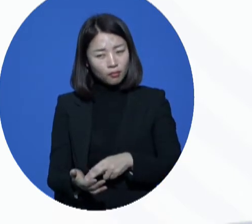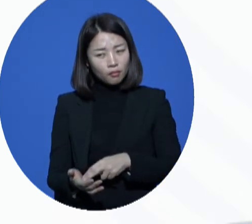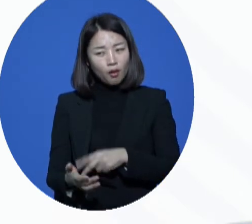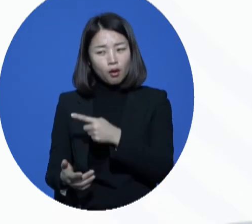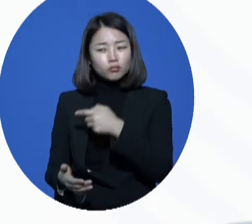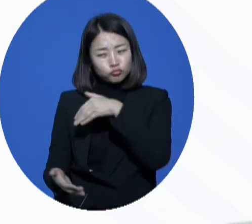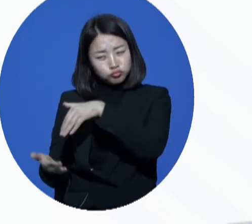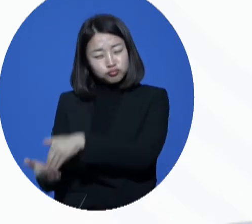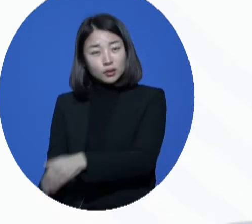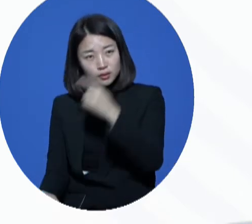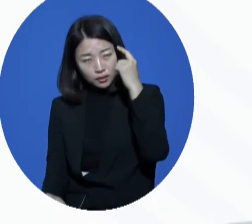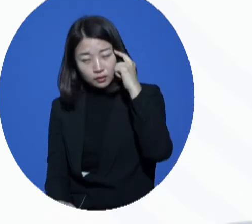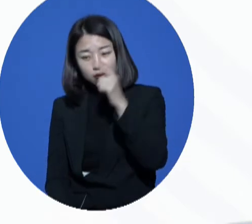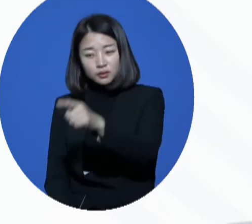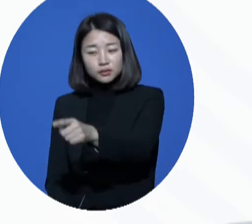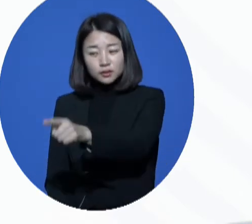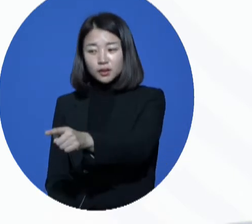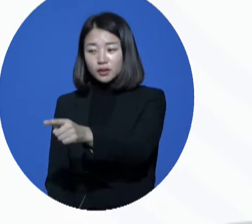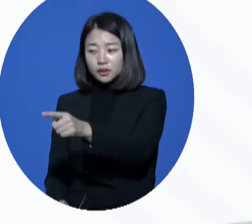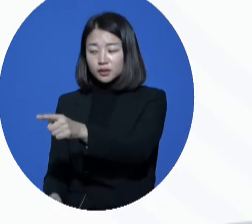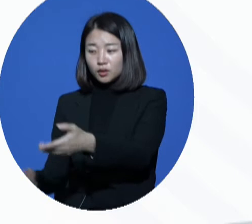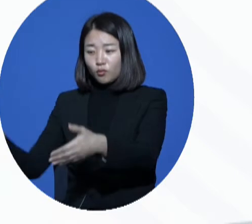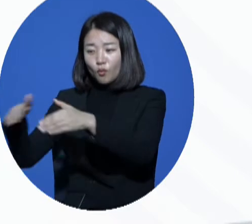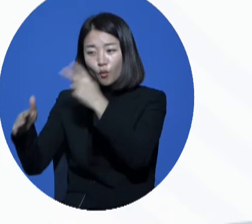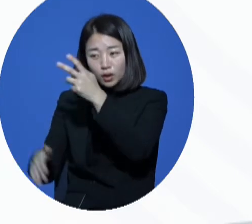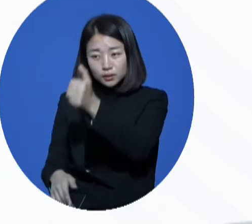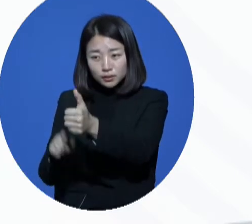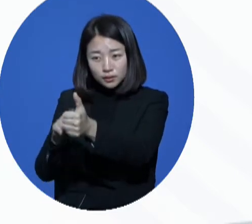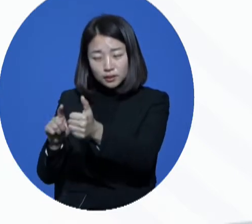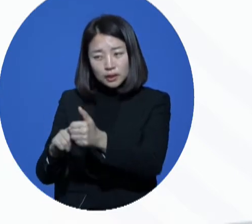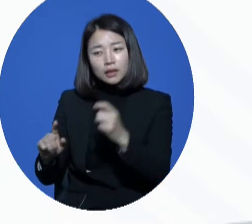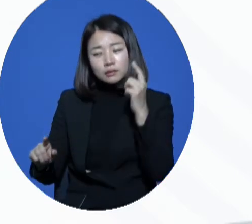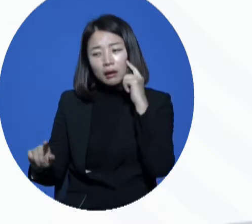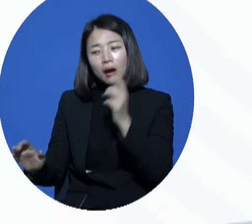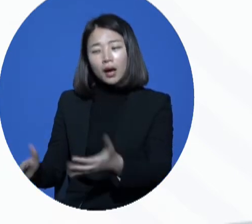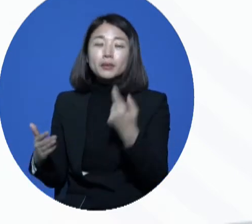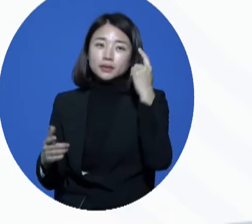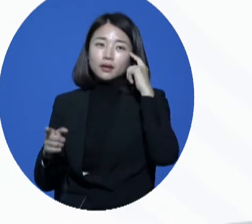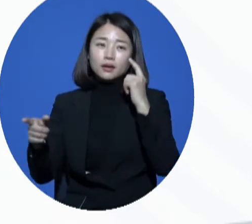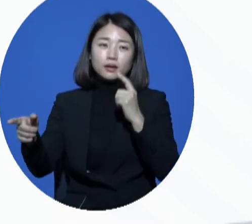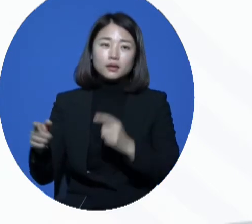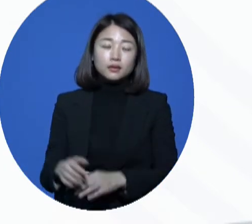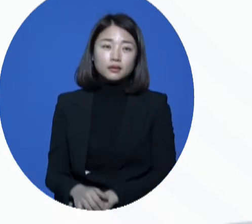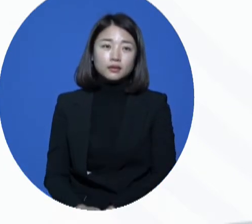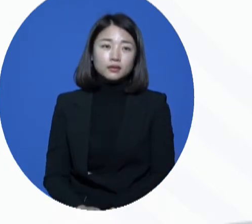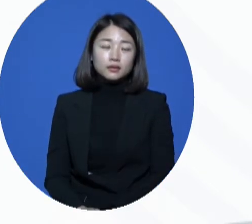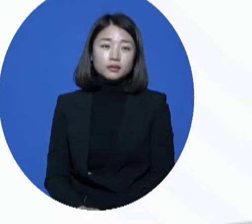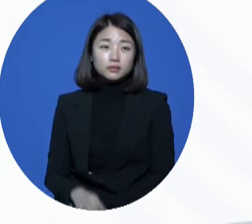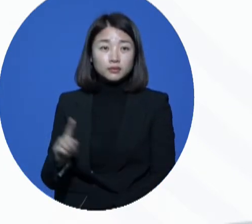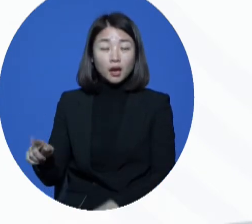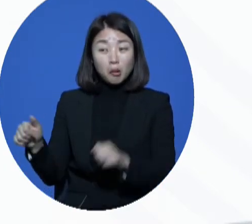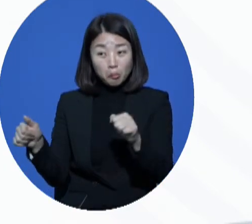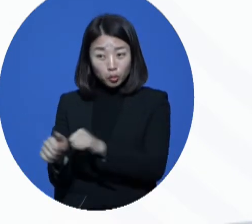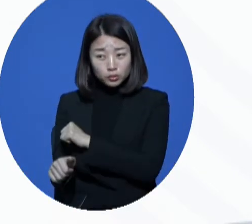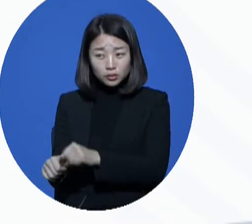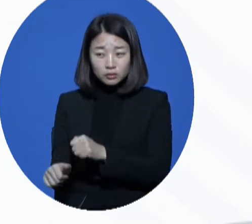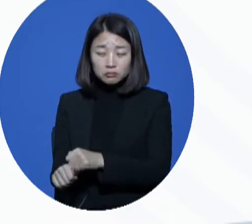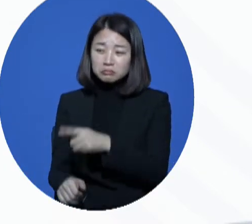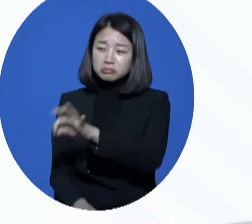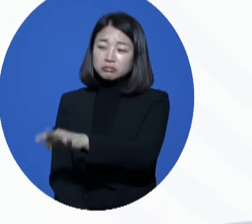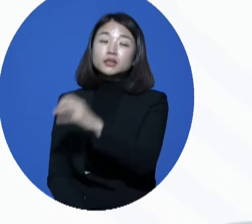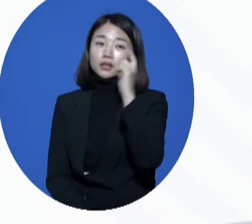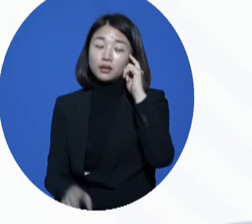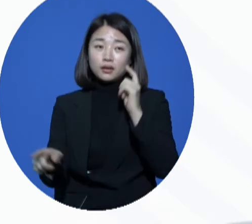생각하는 훈육이라는 것을 빙자한 어떤 이 폭력에 대해서 한국 사회가 어떻게 폭력이라고 읽을 수 있을 것인가에 대해서 심각하게